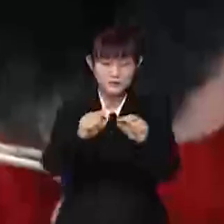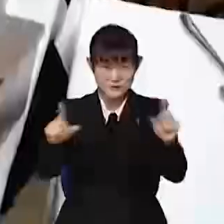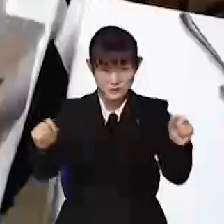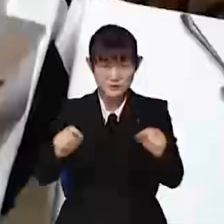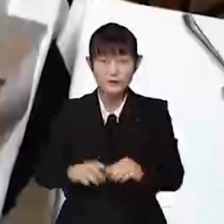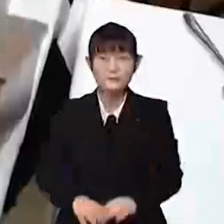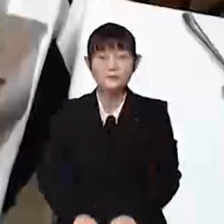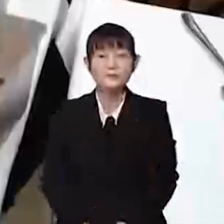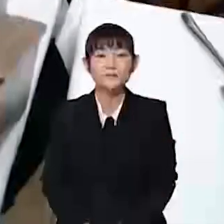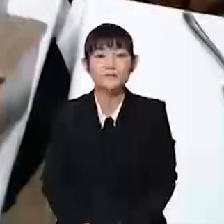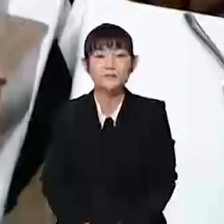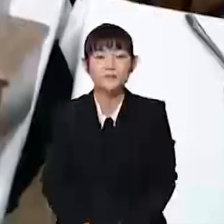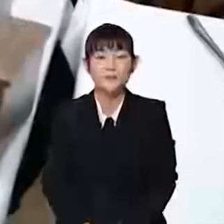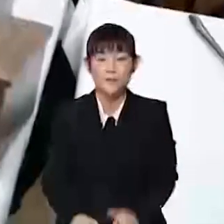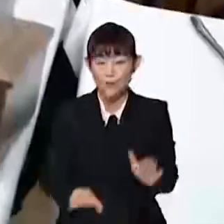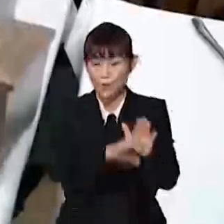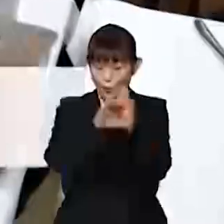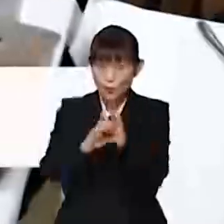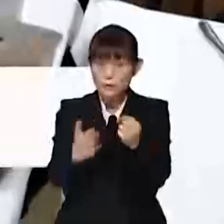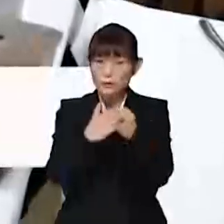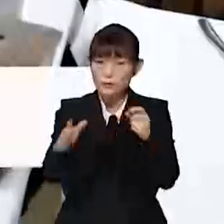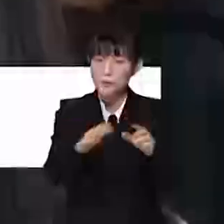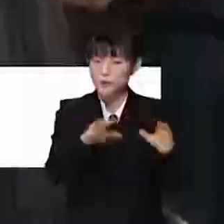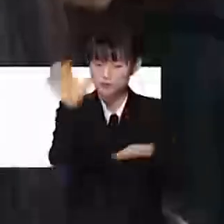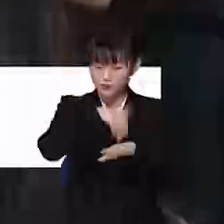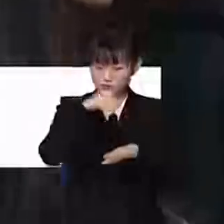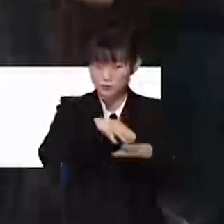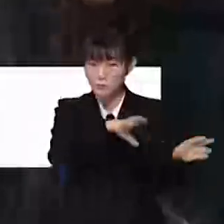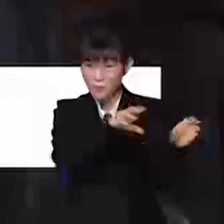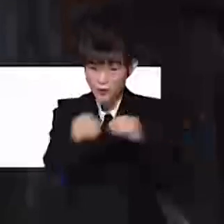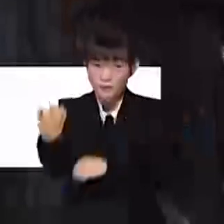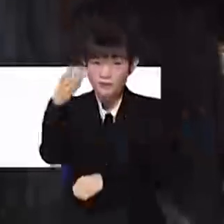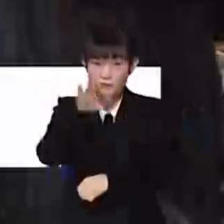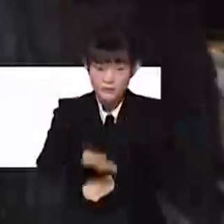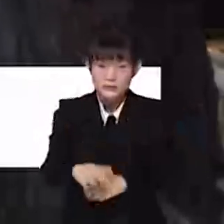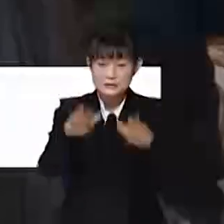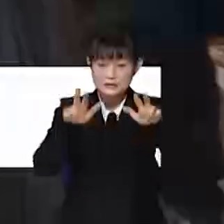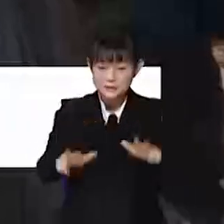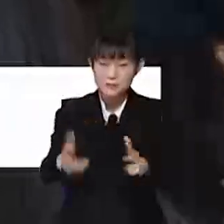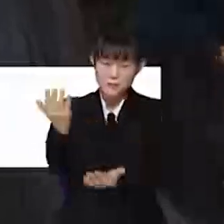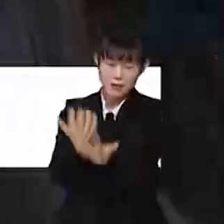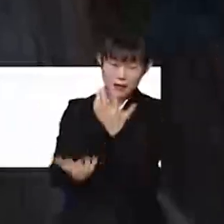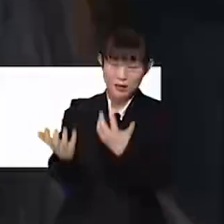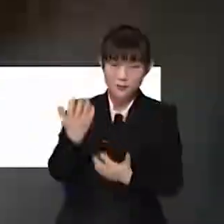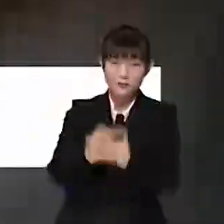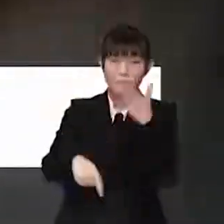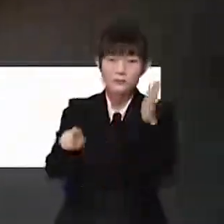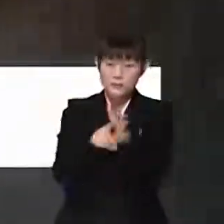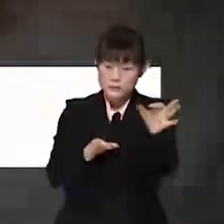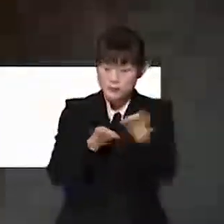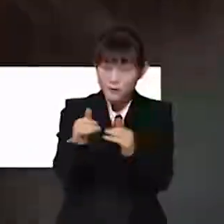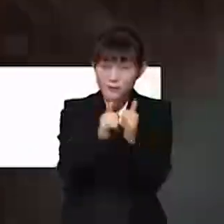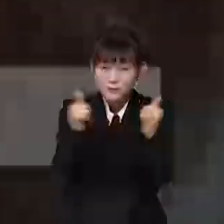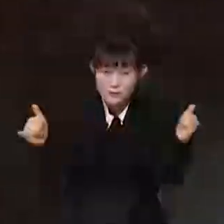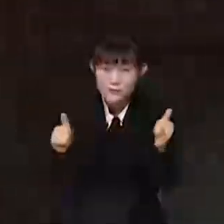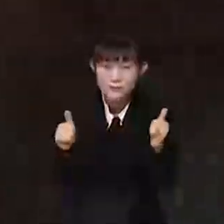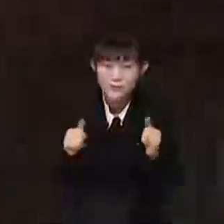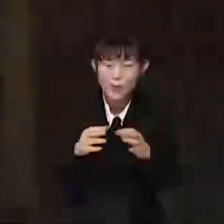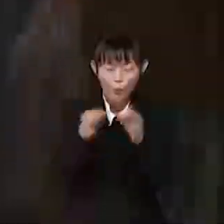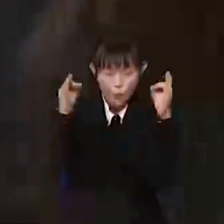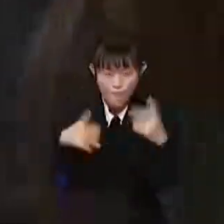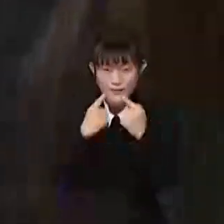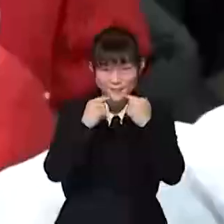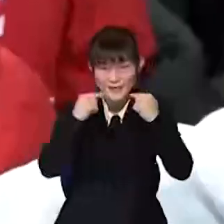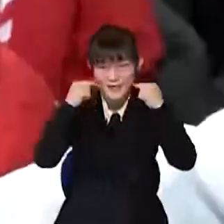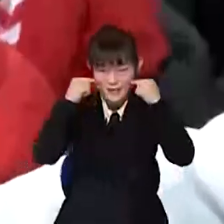내놓습니다. 코로나19 장기화로 주춤했던 전지훈련단의 발길에 지역 상가들도 모처럼 웃음꽃이